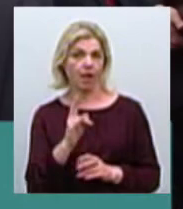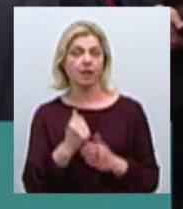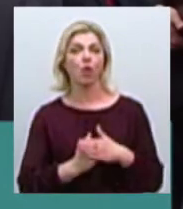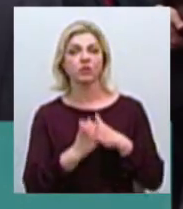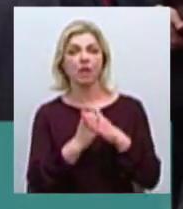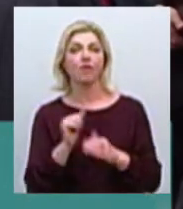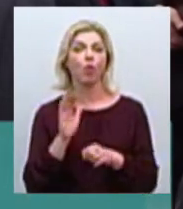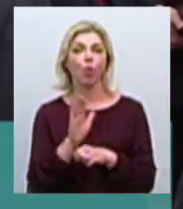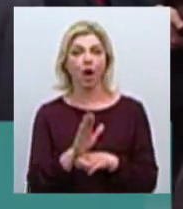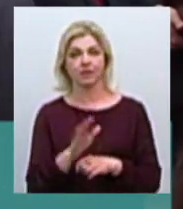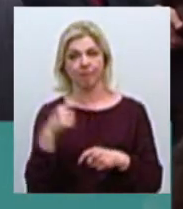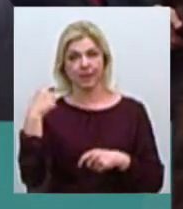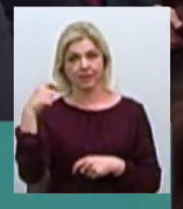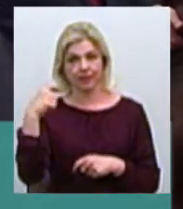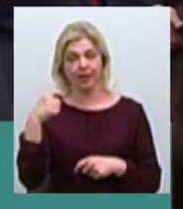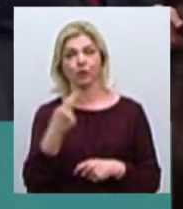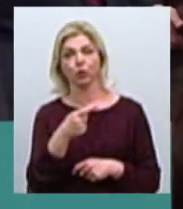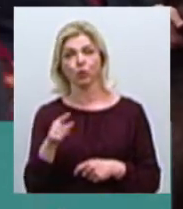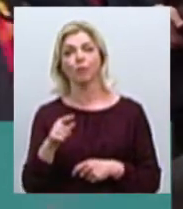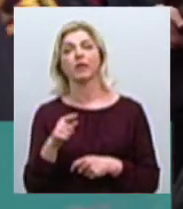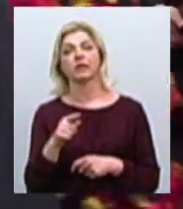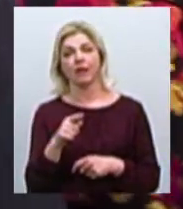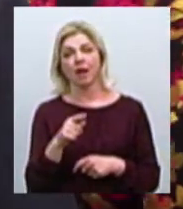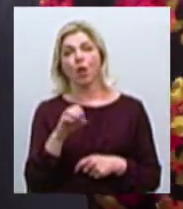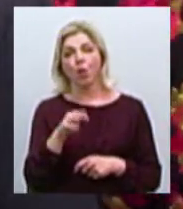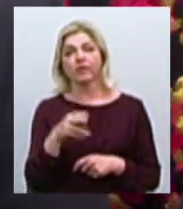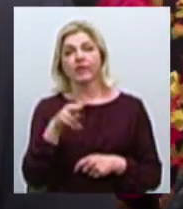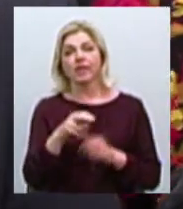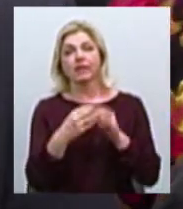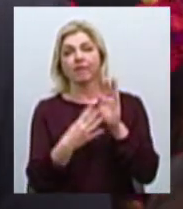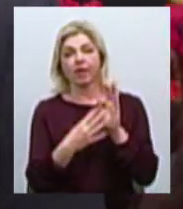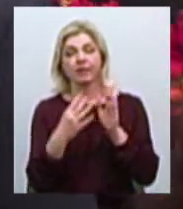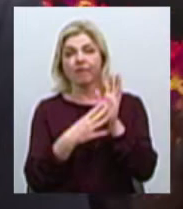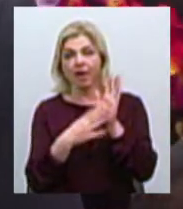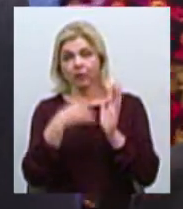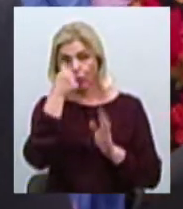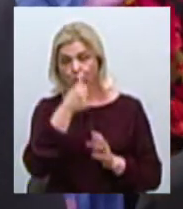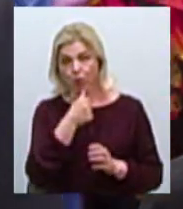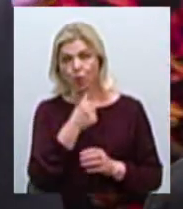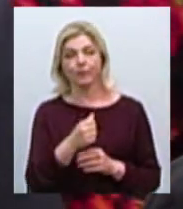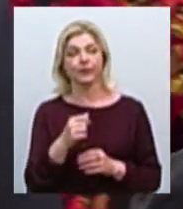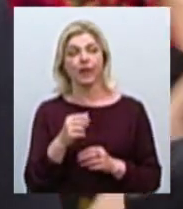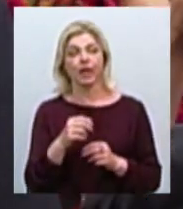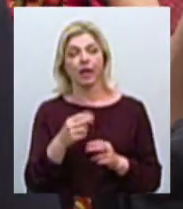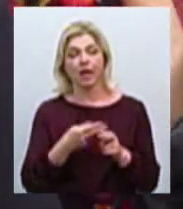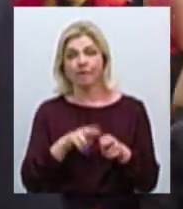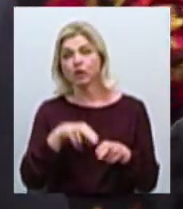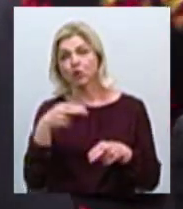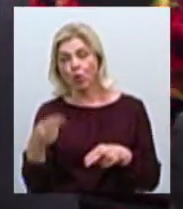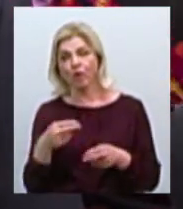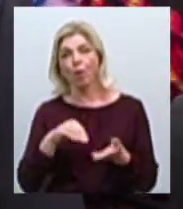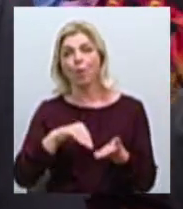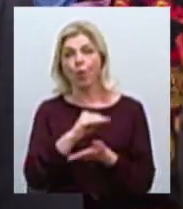президента номер 466 від 2009 року експортне кредитування через лізинг. Ми відшкодовуємо